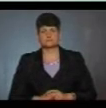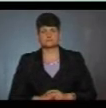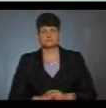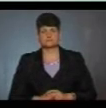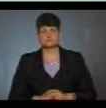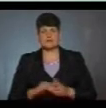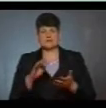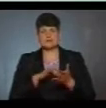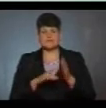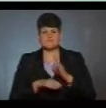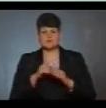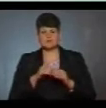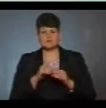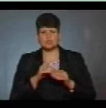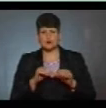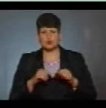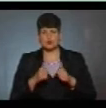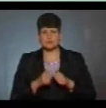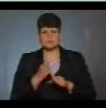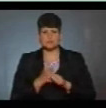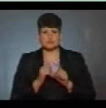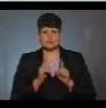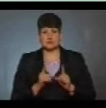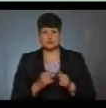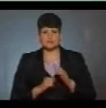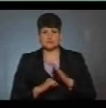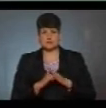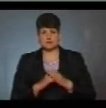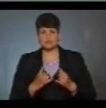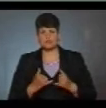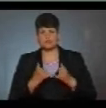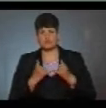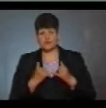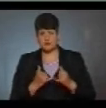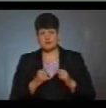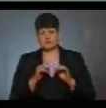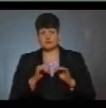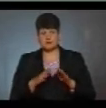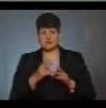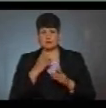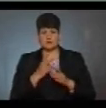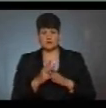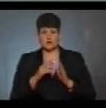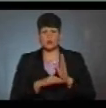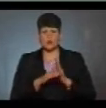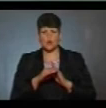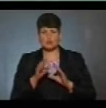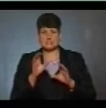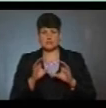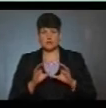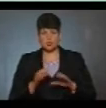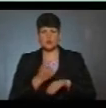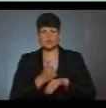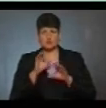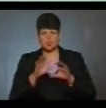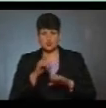Центральна виборча комісія діє лише на підставі в межах повноважень та в спосіб, які передбачені Конституцією України та законами України,